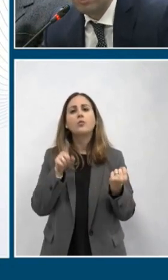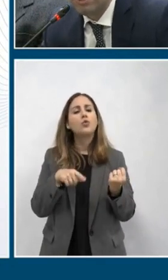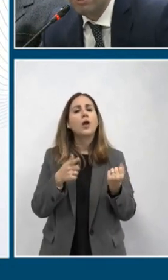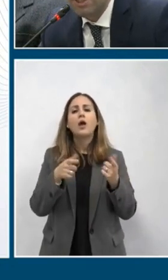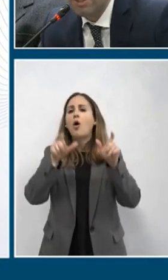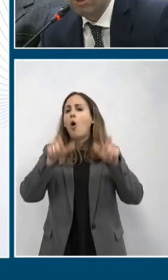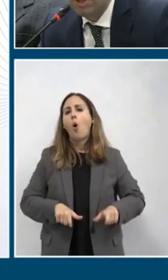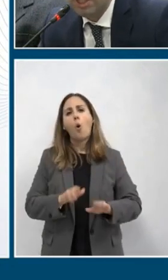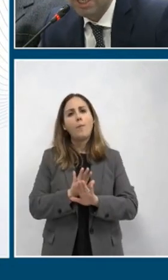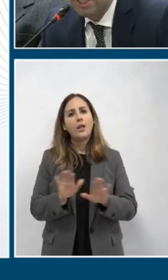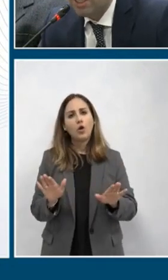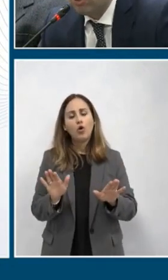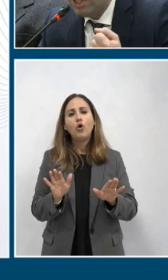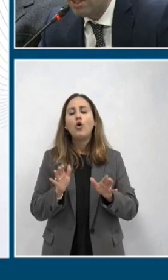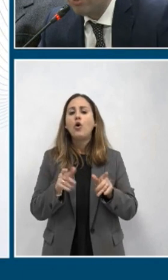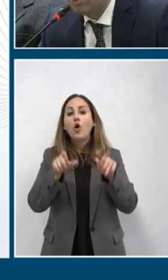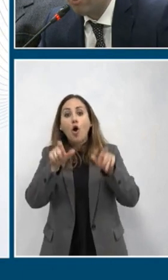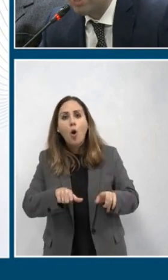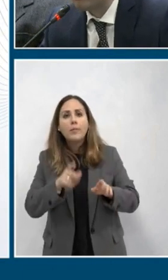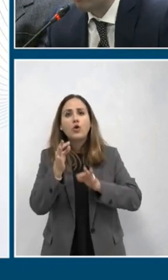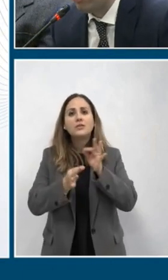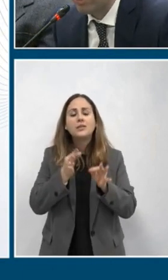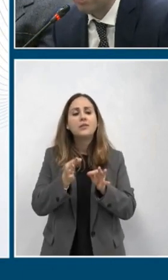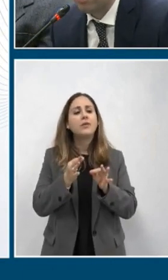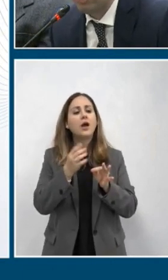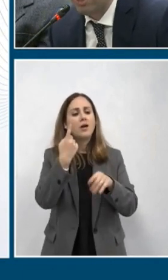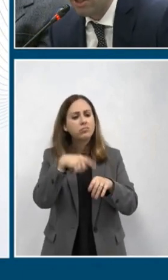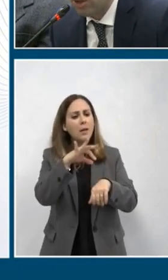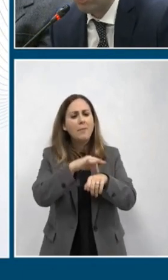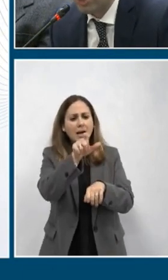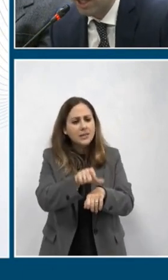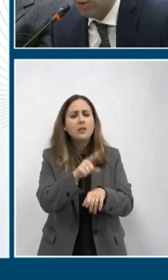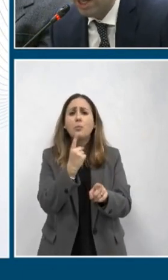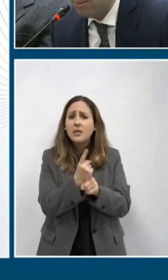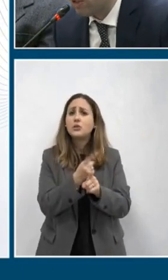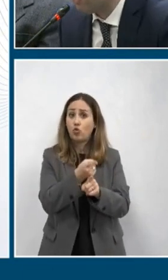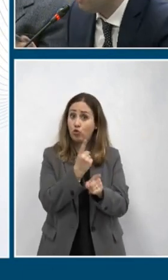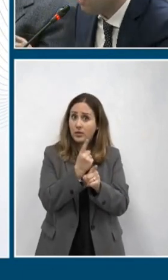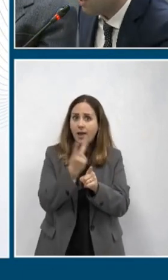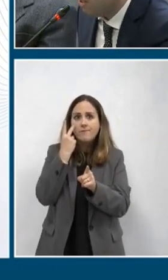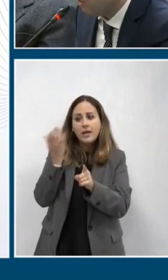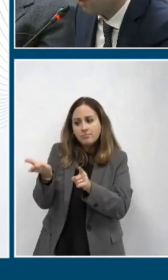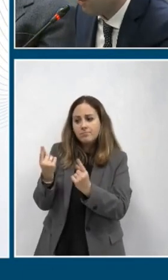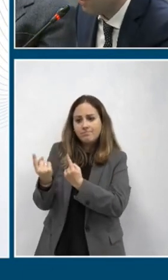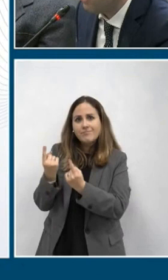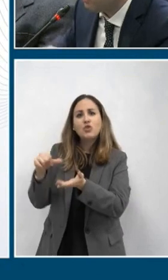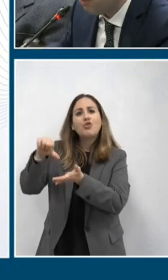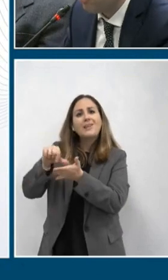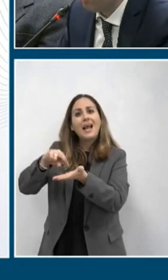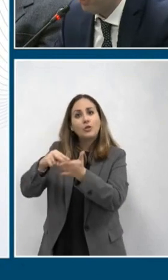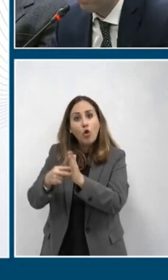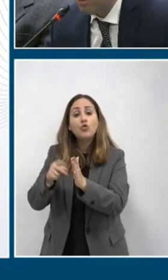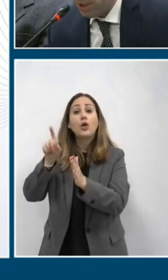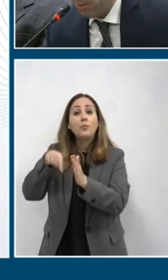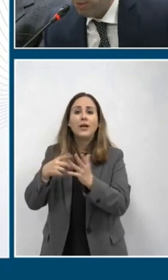iterativo nel senso di raccogliersi il bisogno del malato lo portasse alla centrale tecnologica che lo elaborano che lavora con